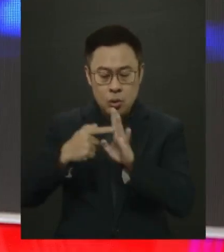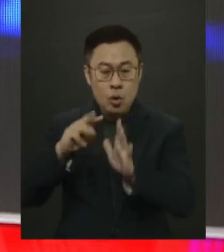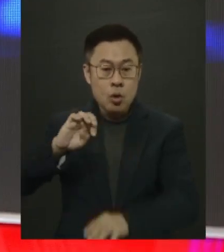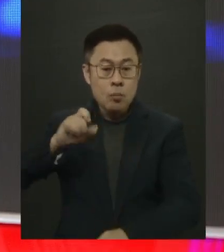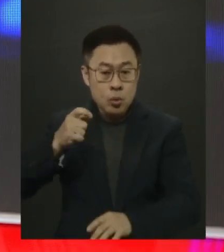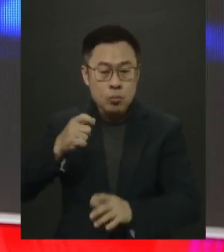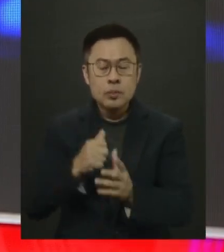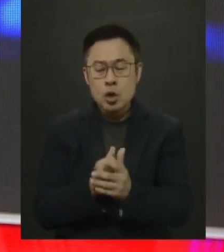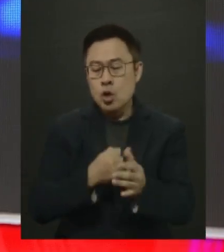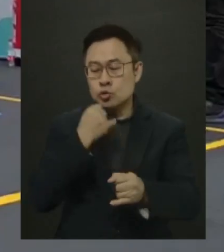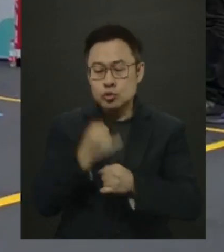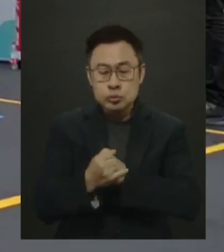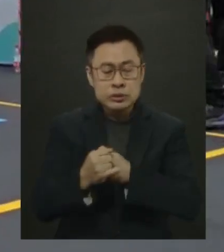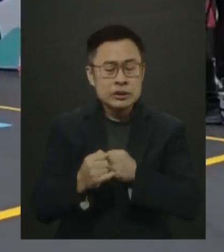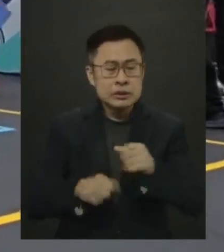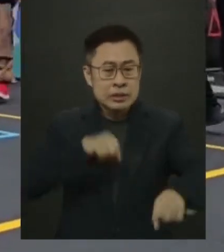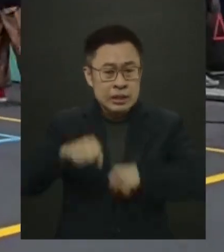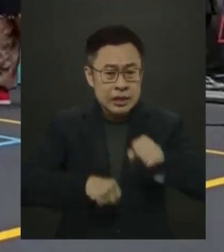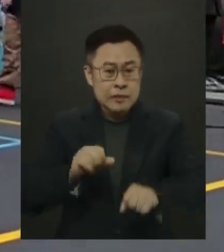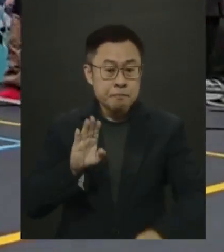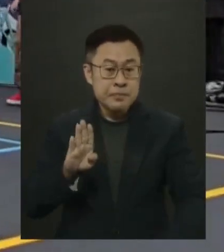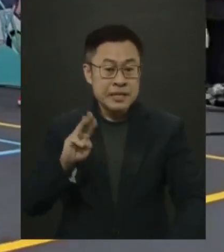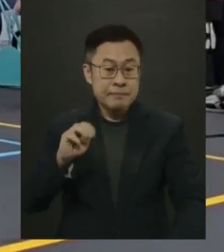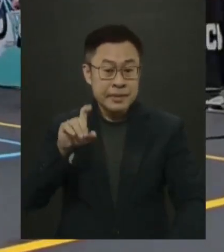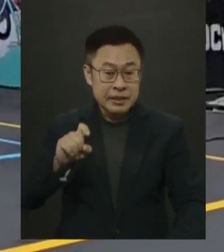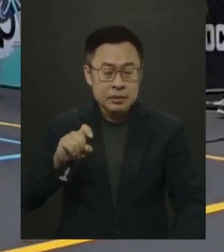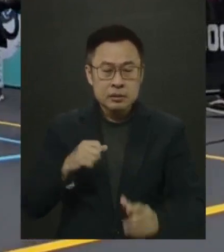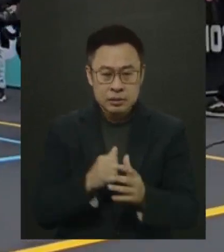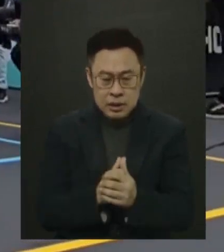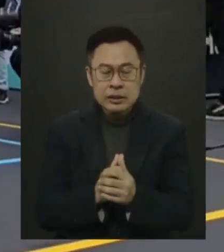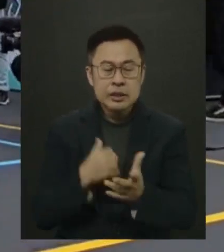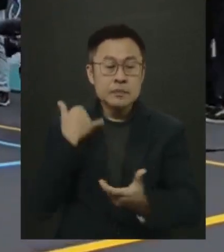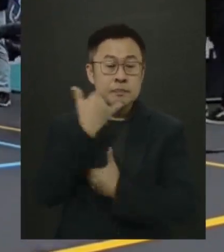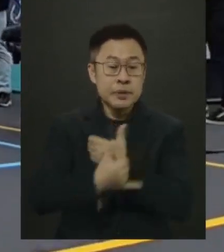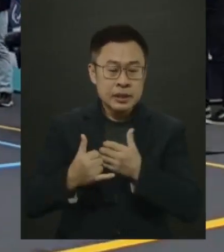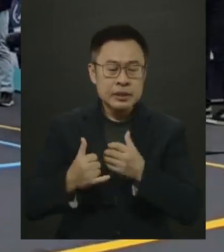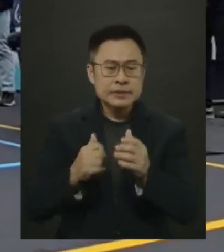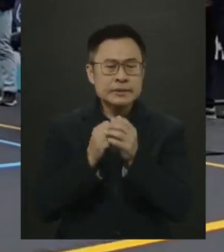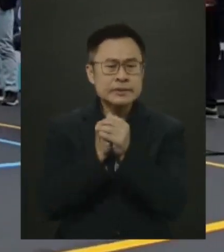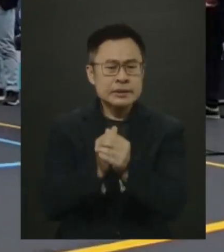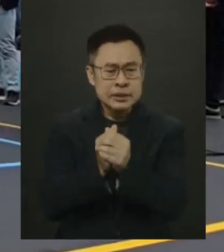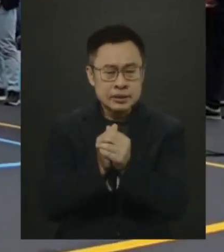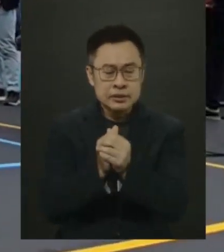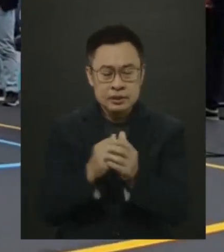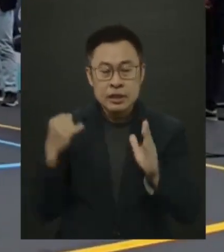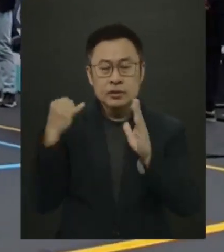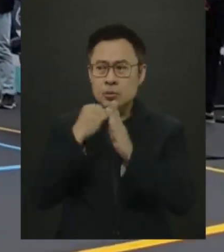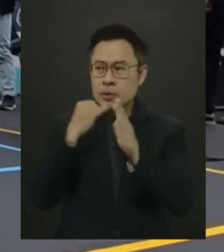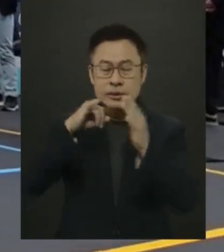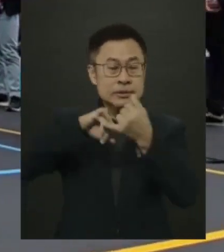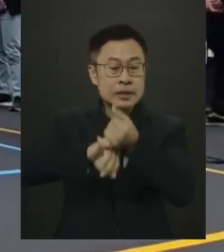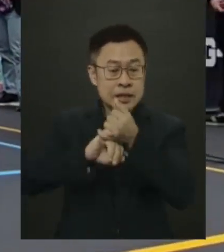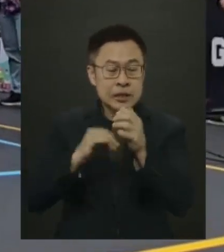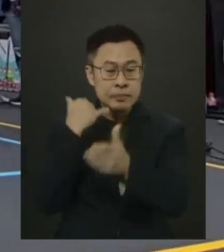บอันดับที่8ครับไปดูการแข่งขัน UCI BMX Flatland World Cup นะครับรายการ FISP